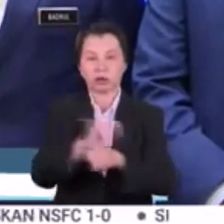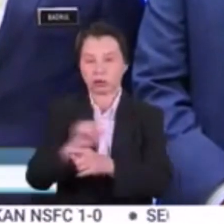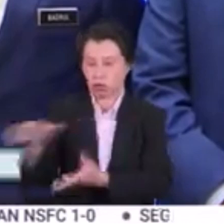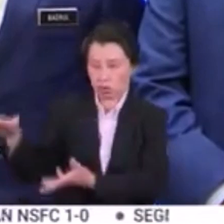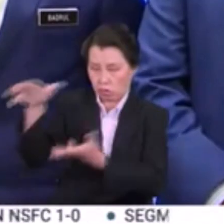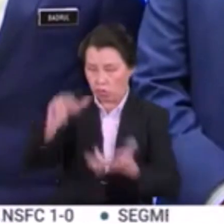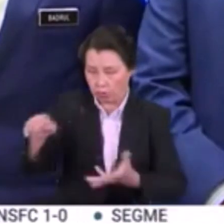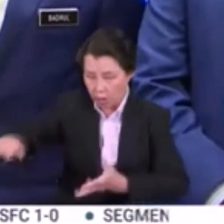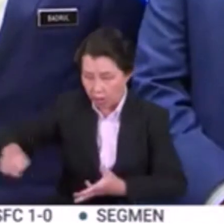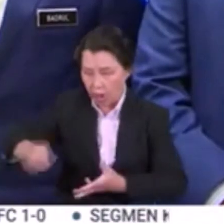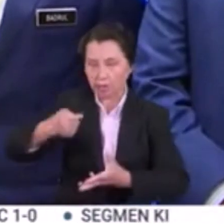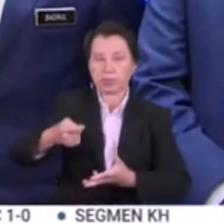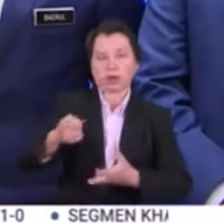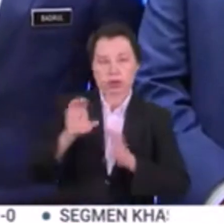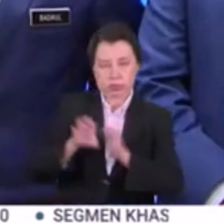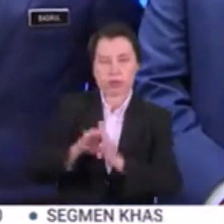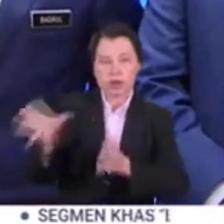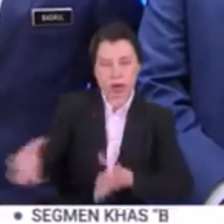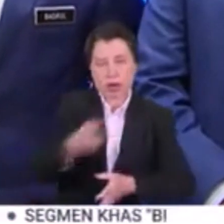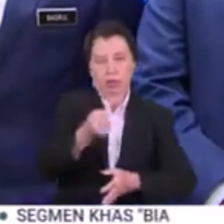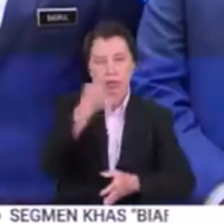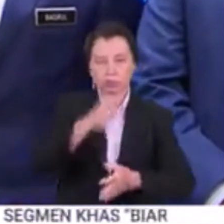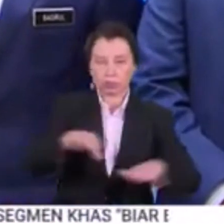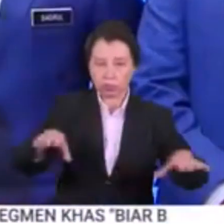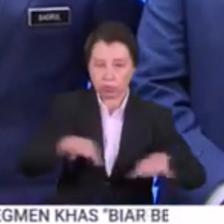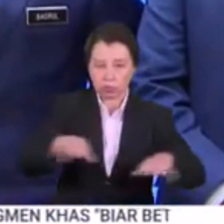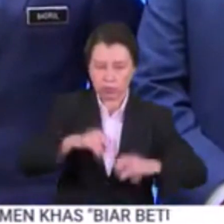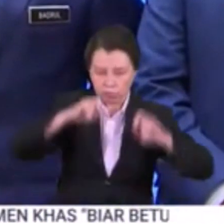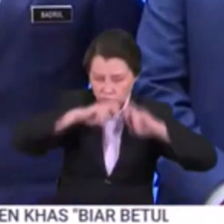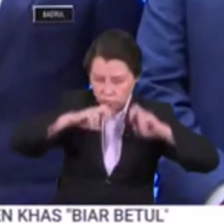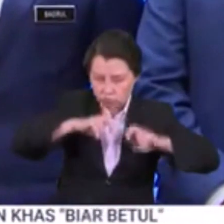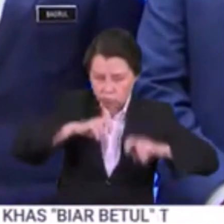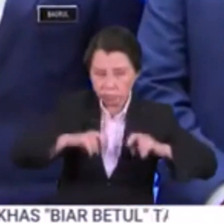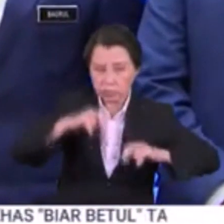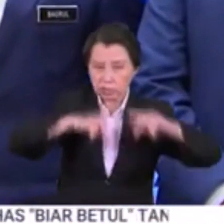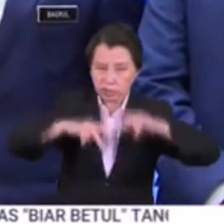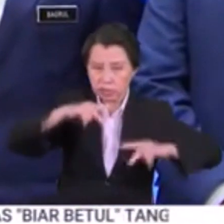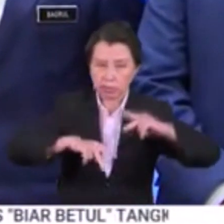gudang-gudang pemborong dan juga di pasaraya untuk dibuat analisis kimia.